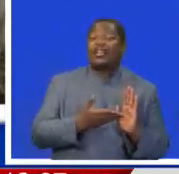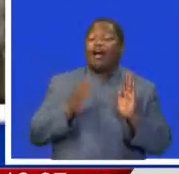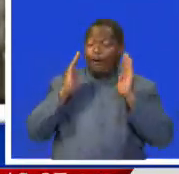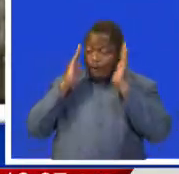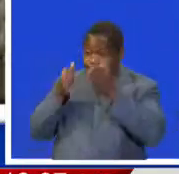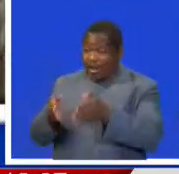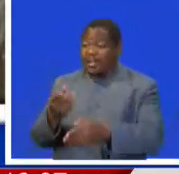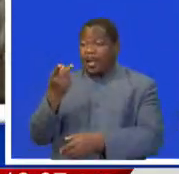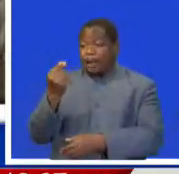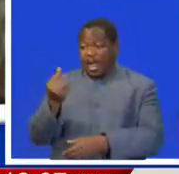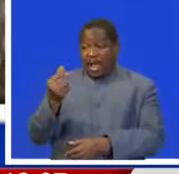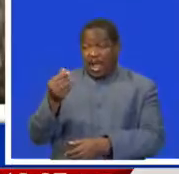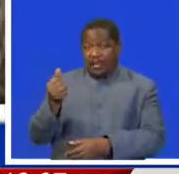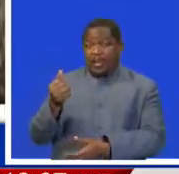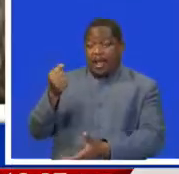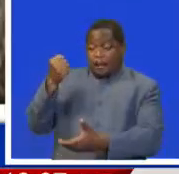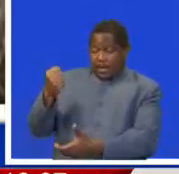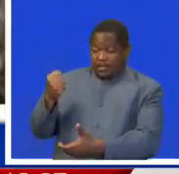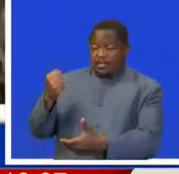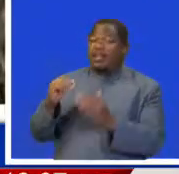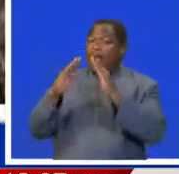Kuthiwa yi-access fund